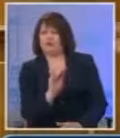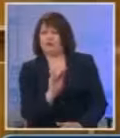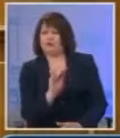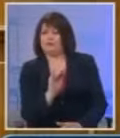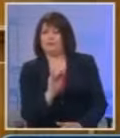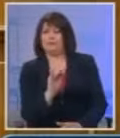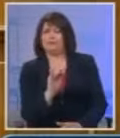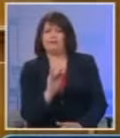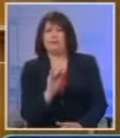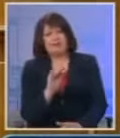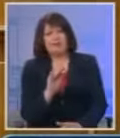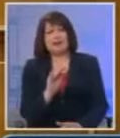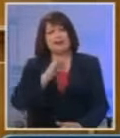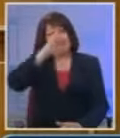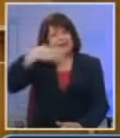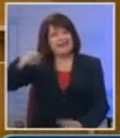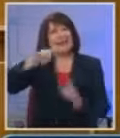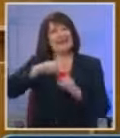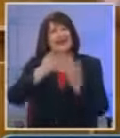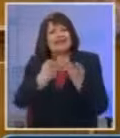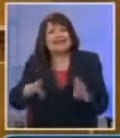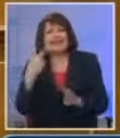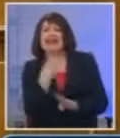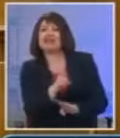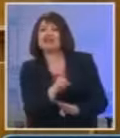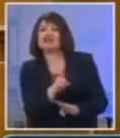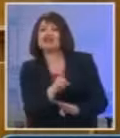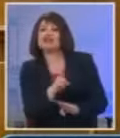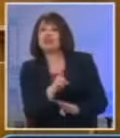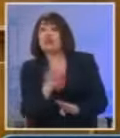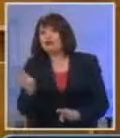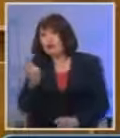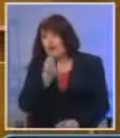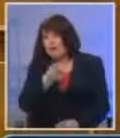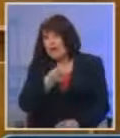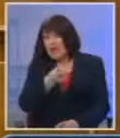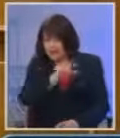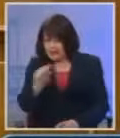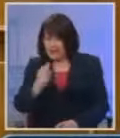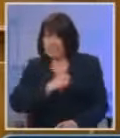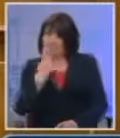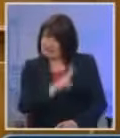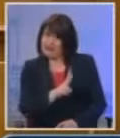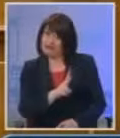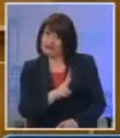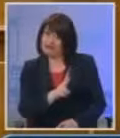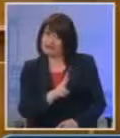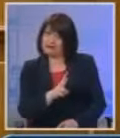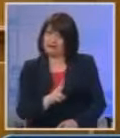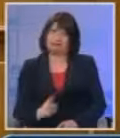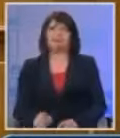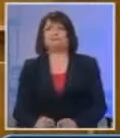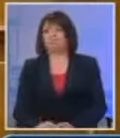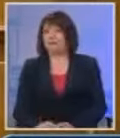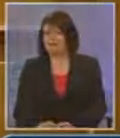Το ταξίδι στην Τεχεράνη συγγενικού σας προσώπου εκφράζει όλη την κυβέρνηση? Είναι η θέση σας?